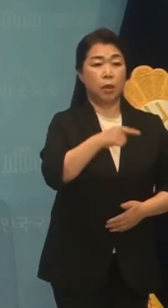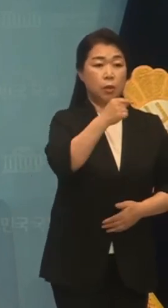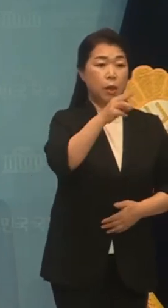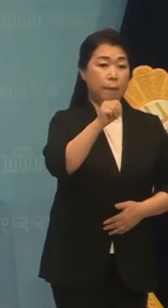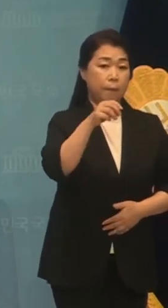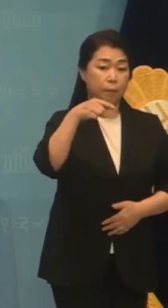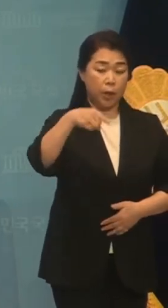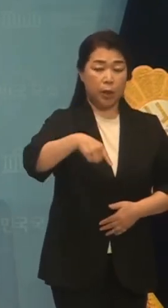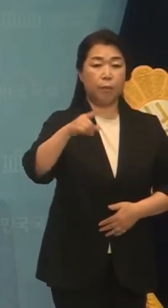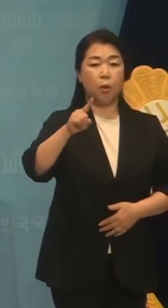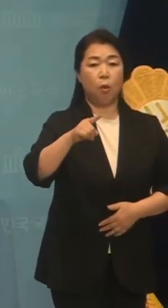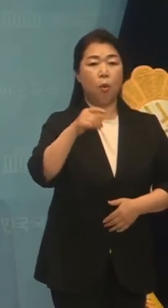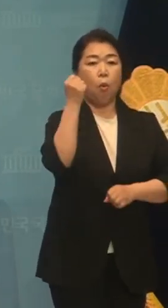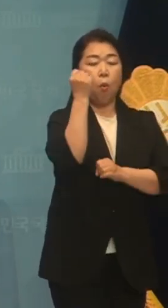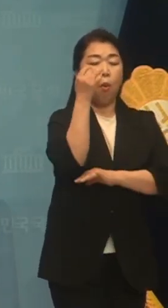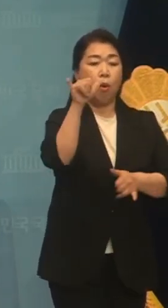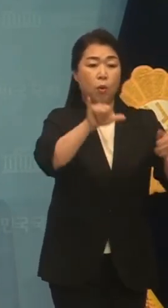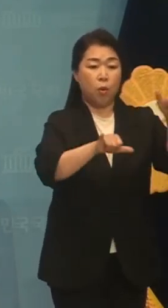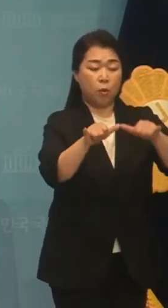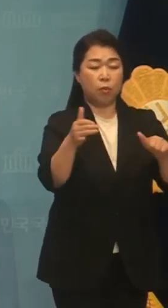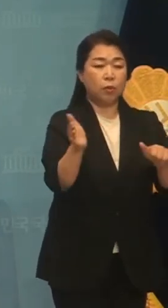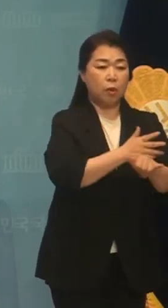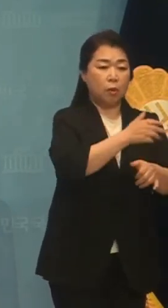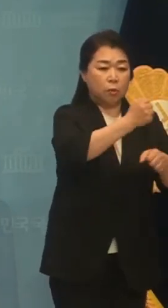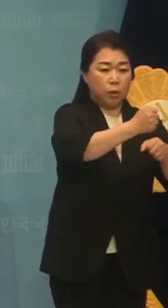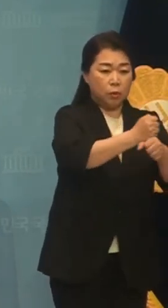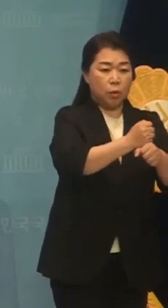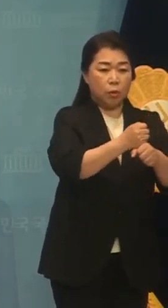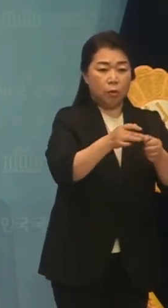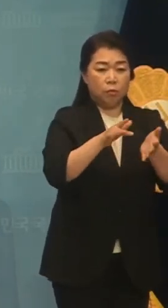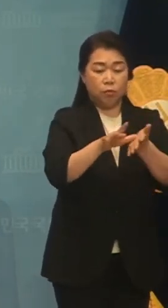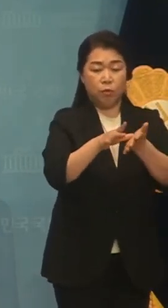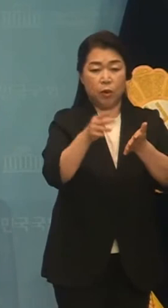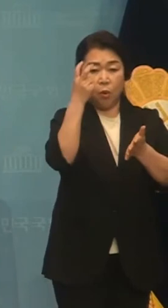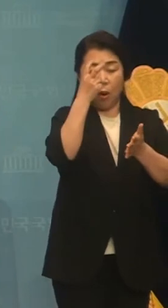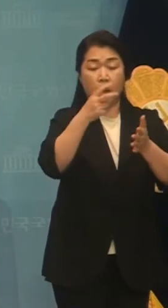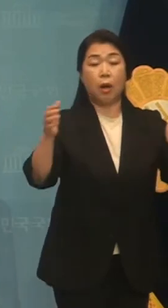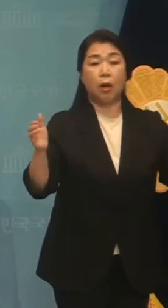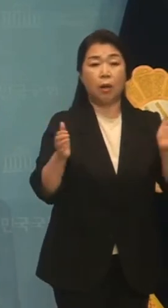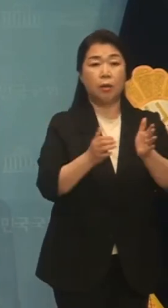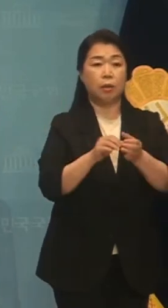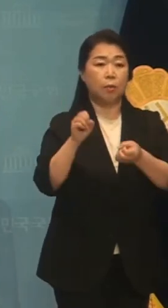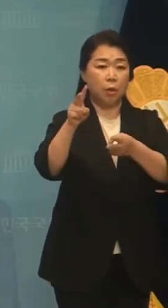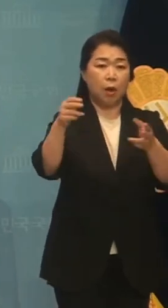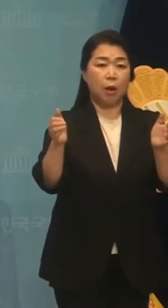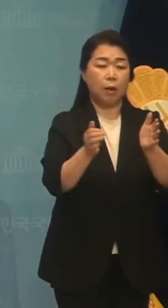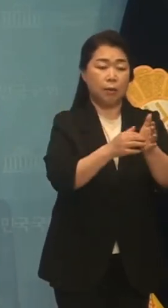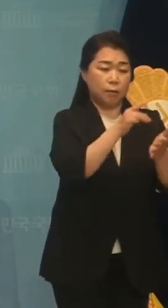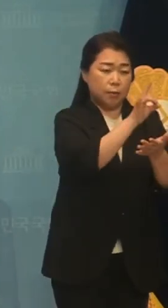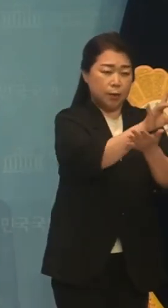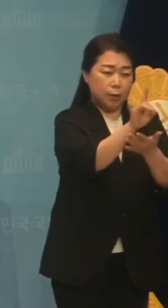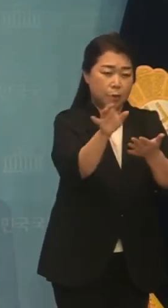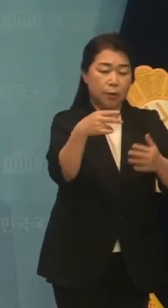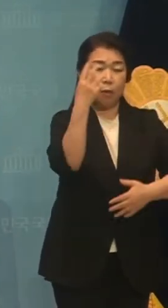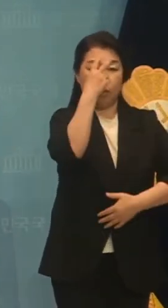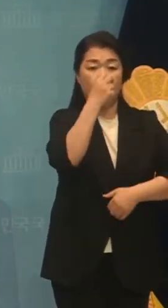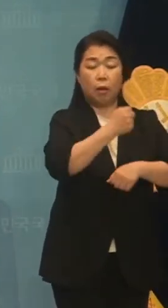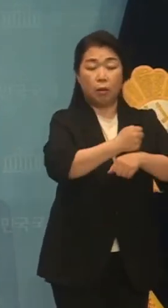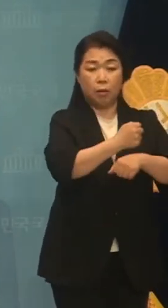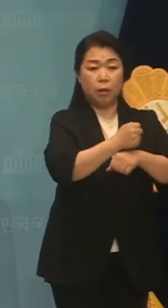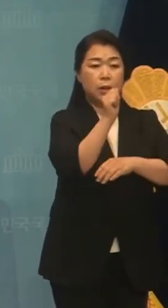GMP는 원료의 구입부터 제조, 품질 관리, 출하 등 모든 과정을 엄격하게